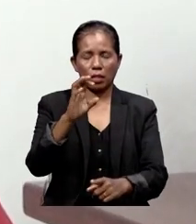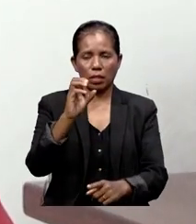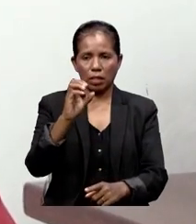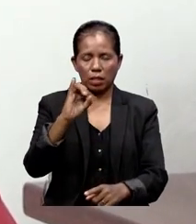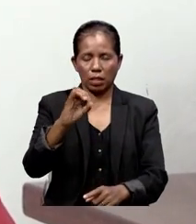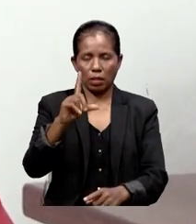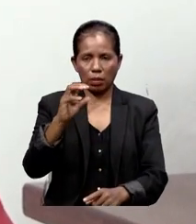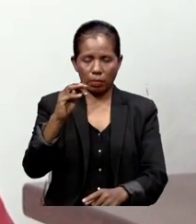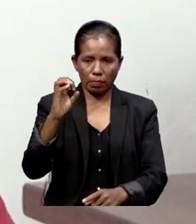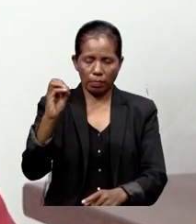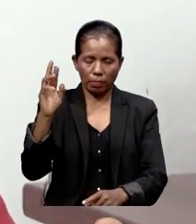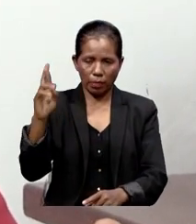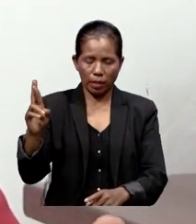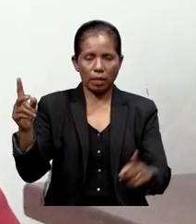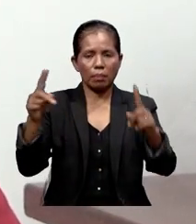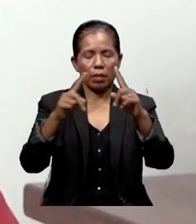pohore.